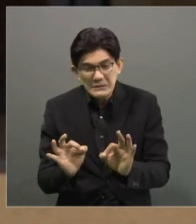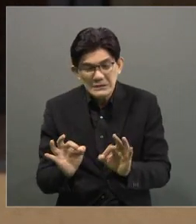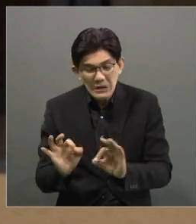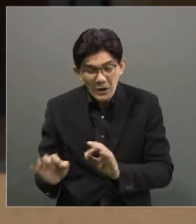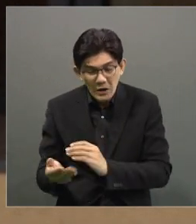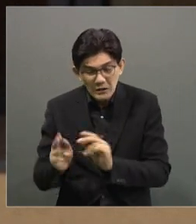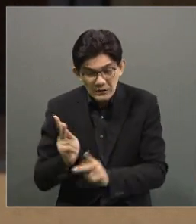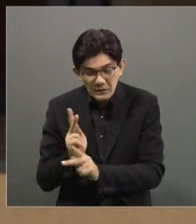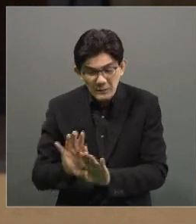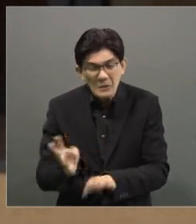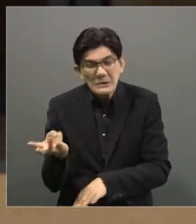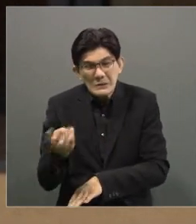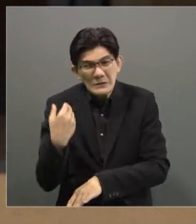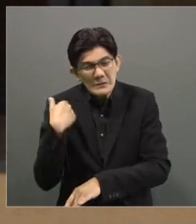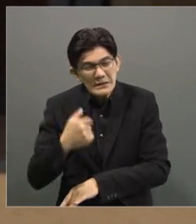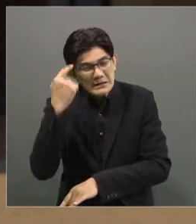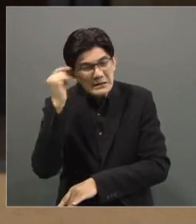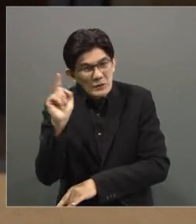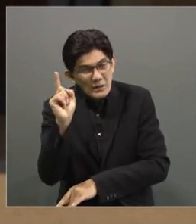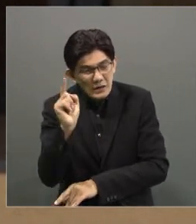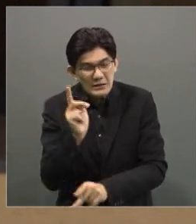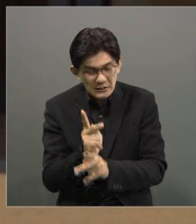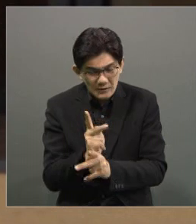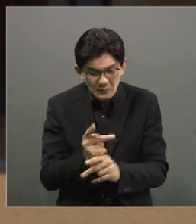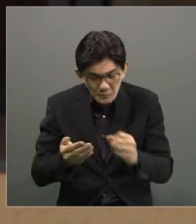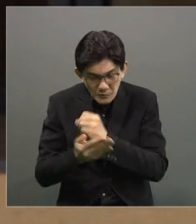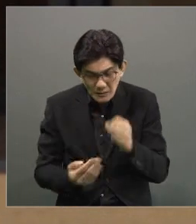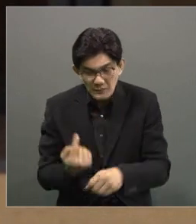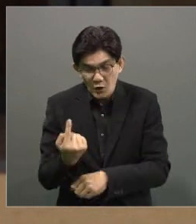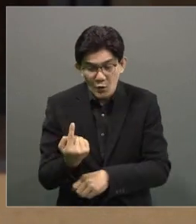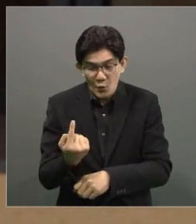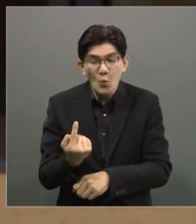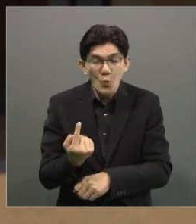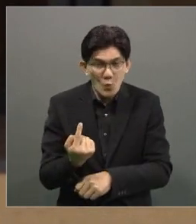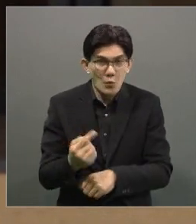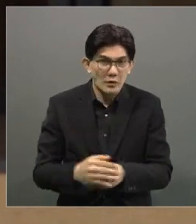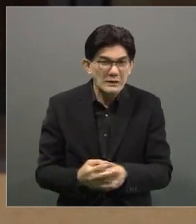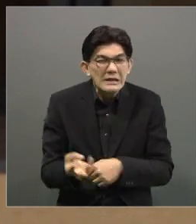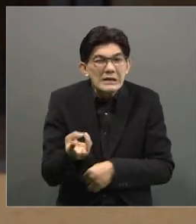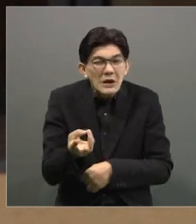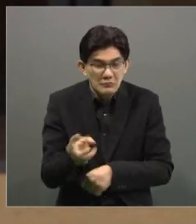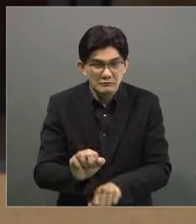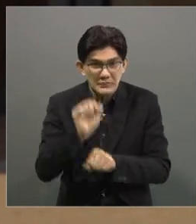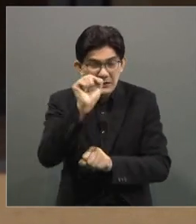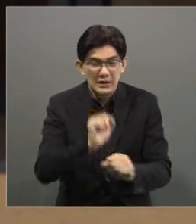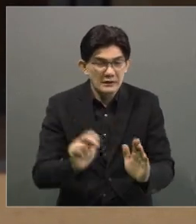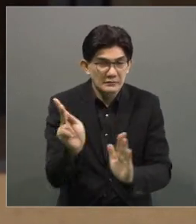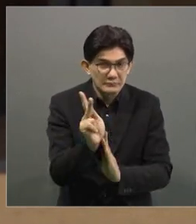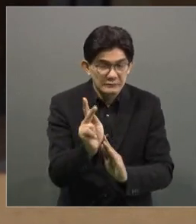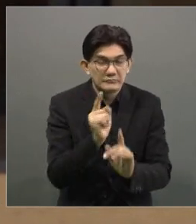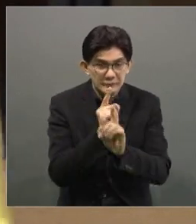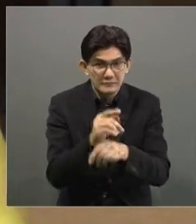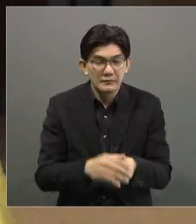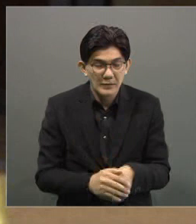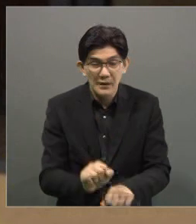กำหนดในกฎกระทรวงให้สันนิษฐานว่ามีไว้เพื่อเสพอันนี้แหละตรงที่บอกว่าเล็กน้อยตามประกาศในกฎกระทรวงกฎกระทรวง